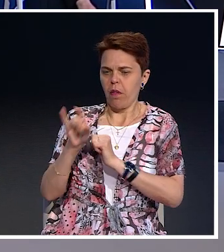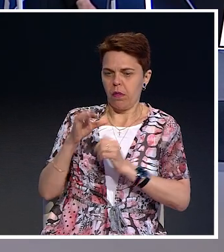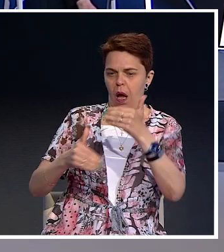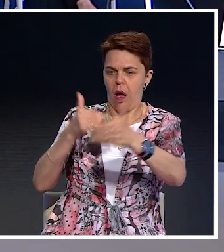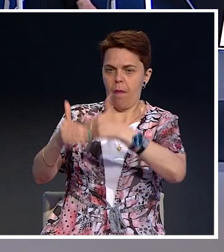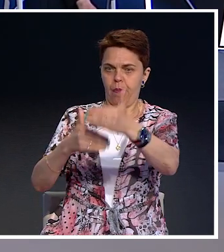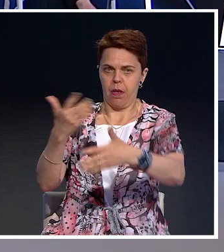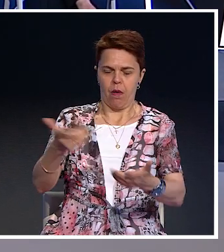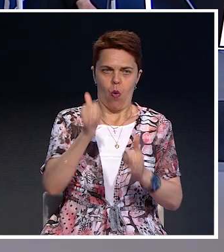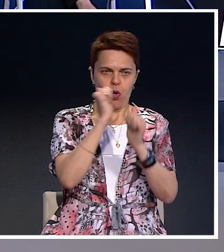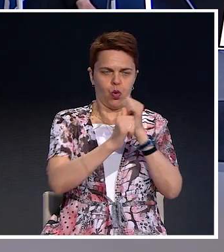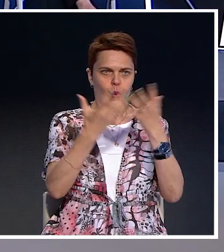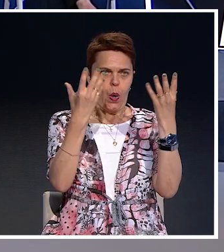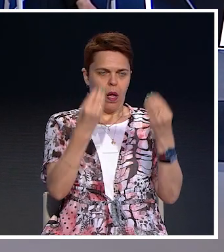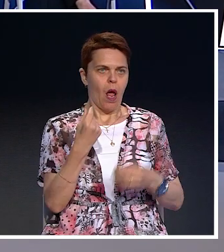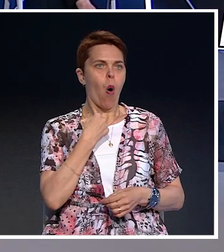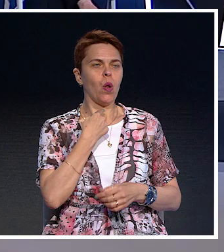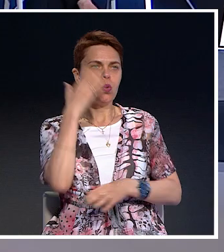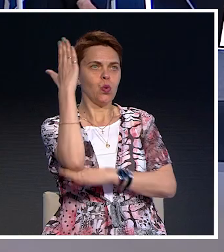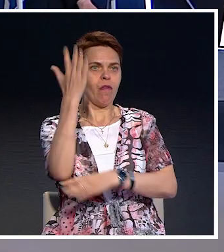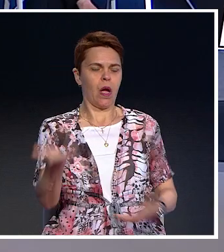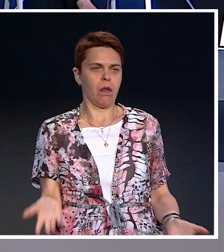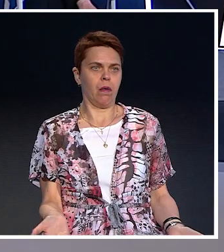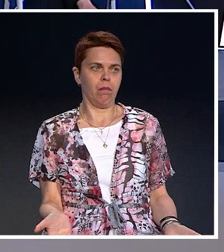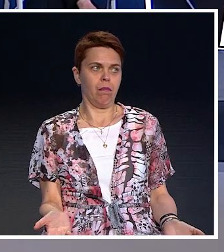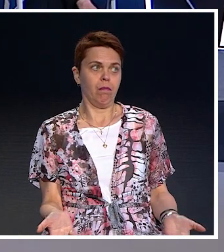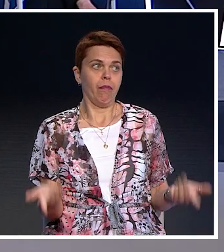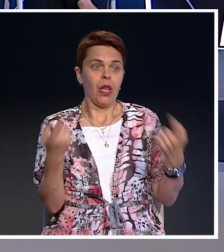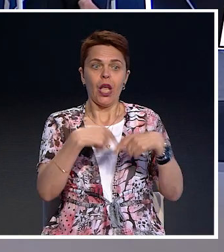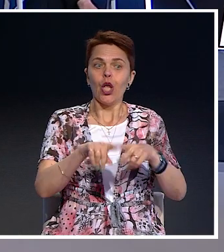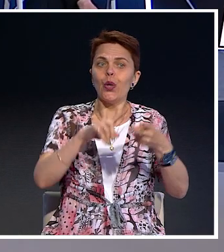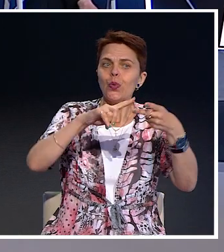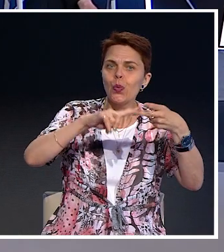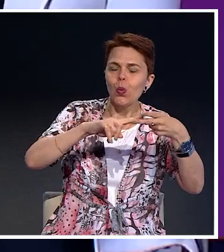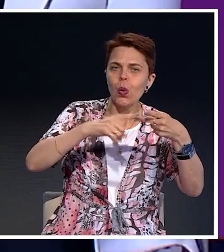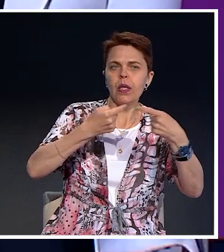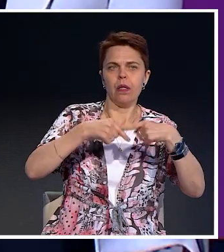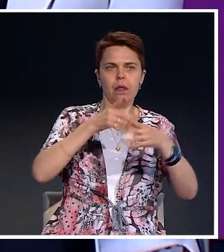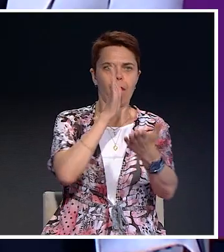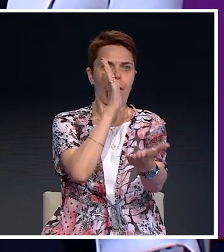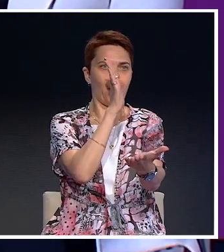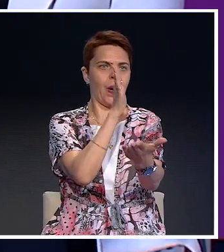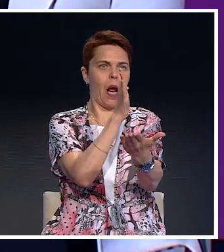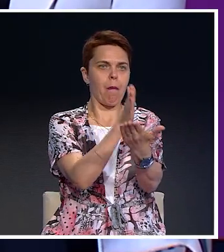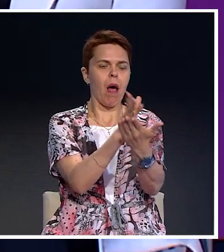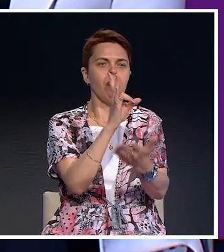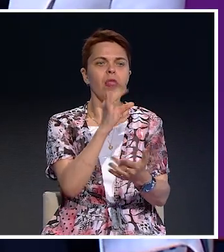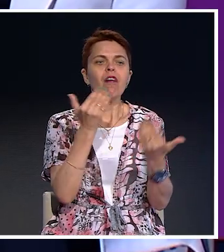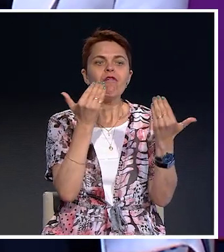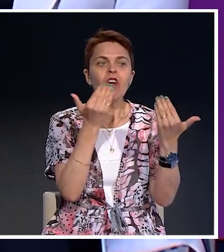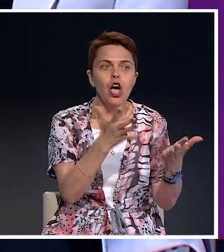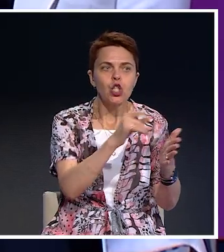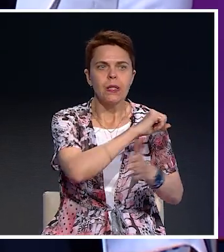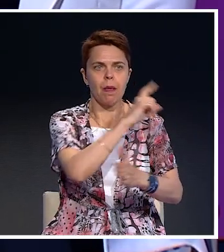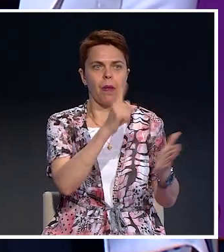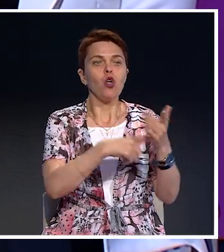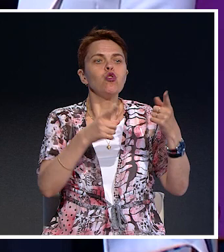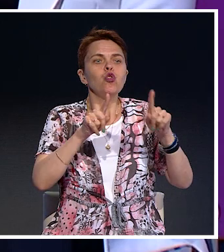наступного дня після дня голосування, коли буде потрібно її усунути. І друге, це відповідь пряма на ваше запитання,